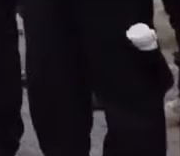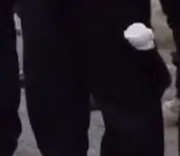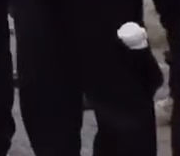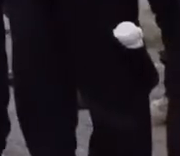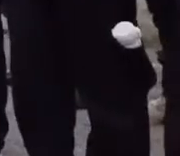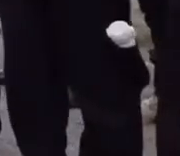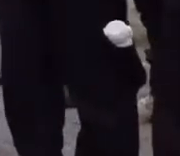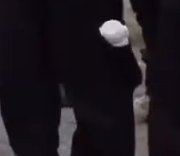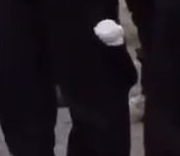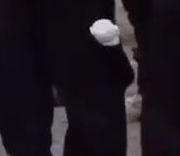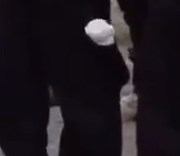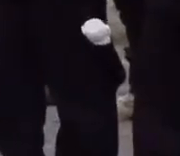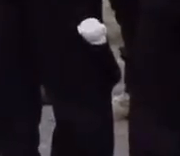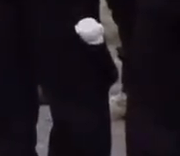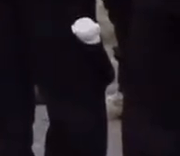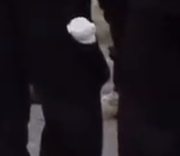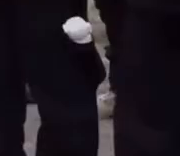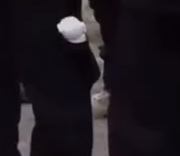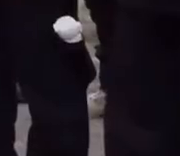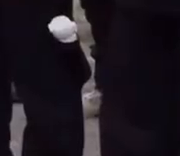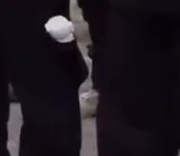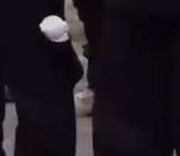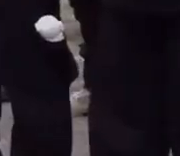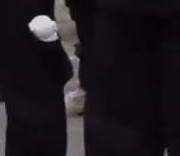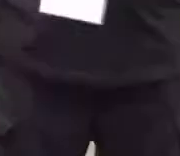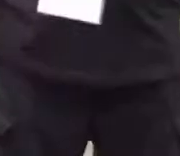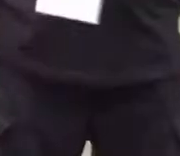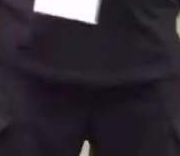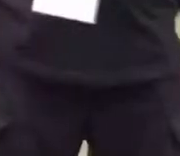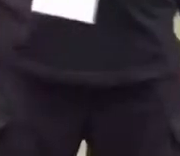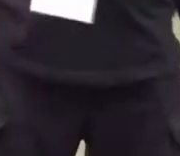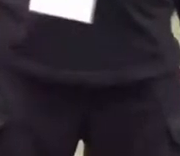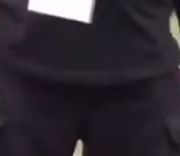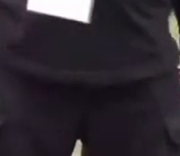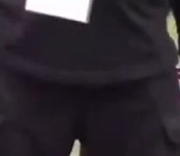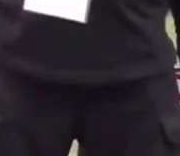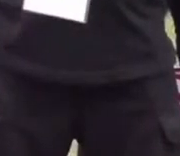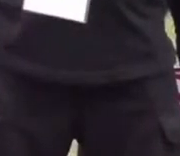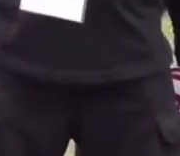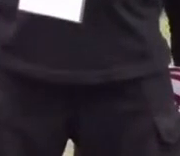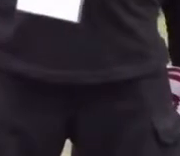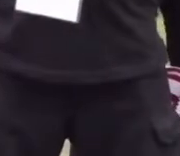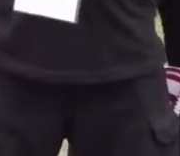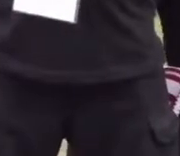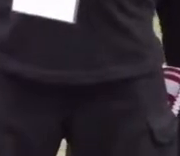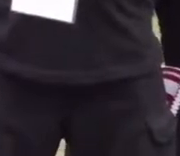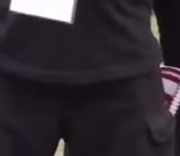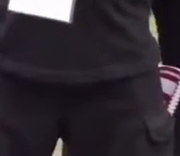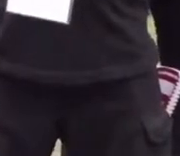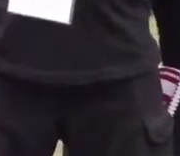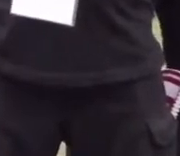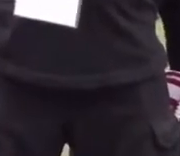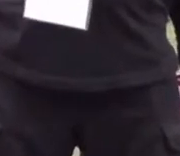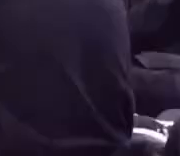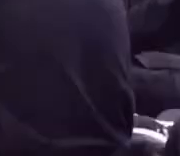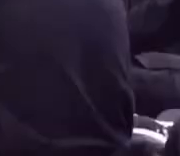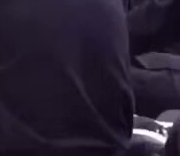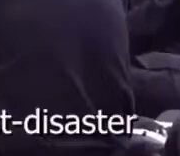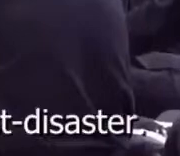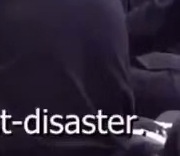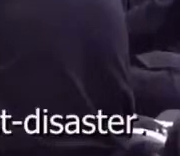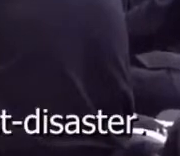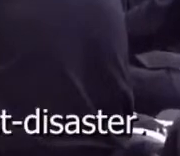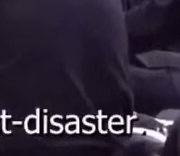kota. Tagana hadir untuk membantu pemerintah dalam upaya melindungi masyarakat dari kejadian